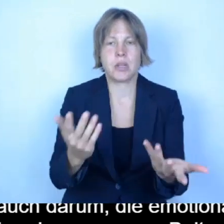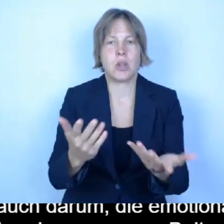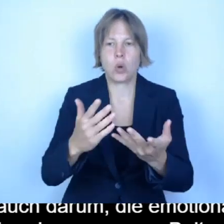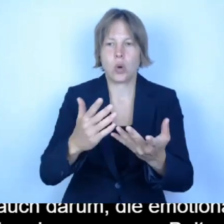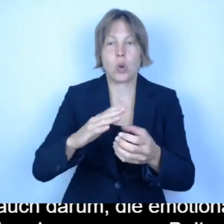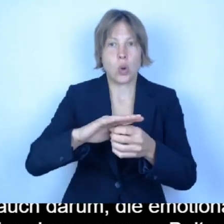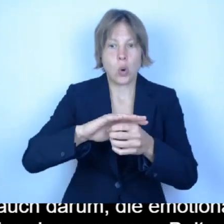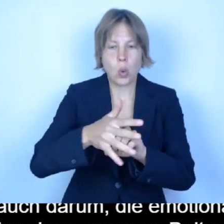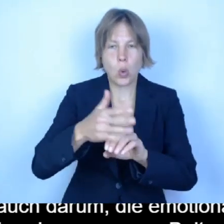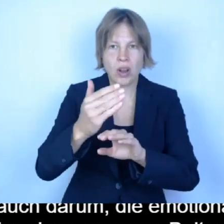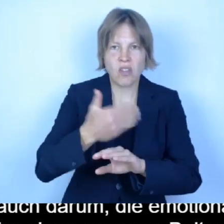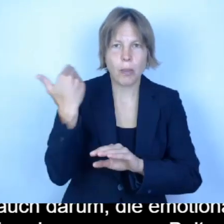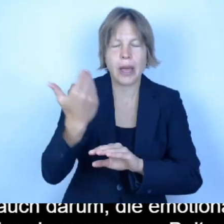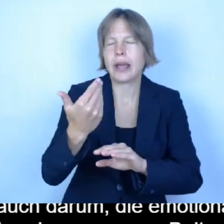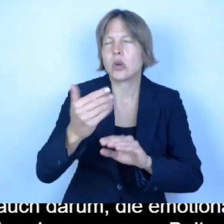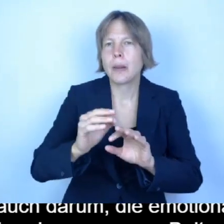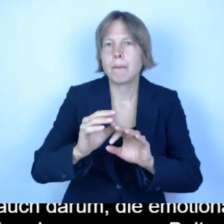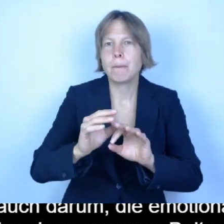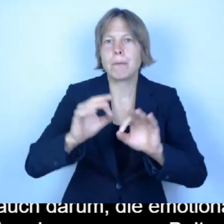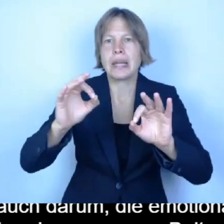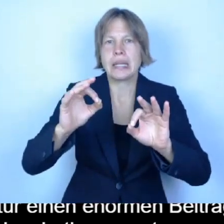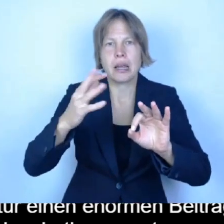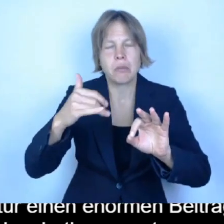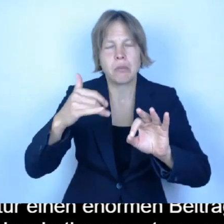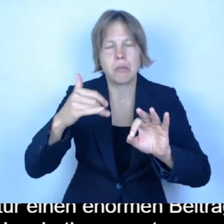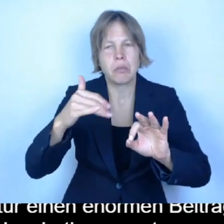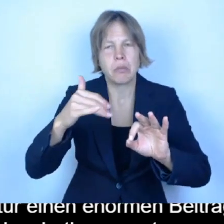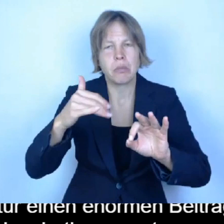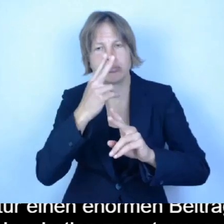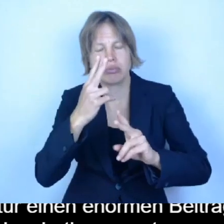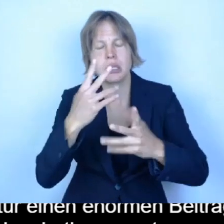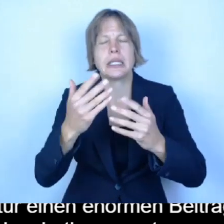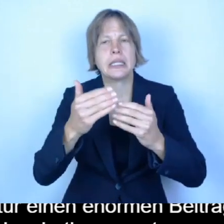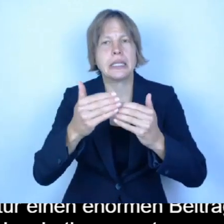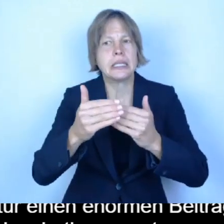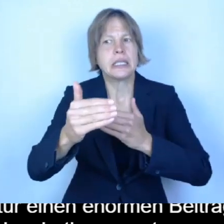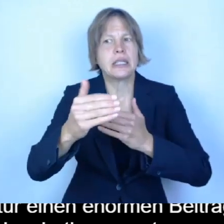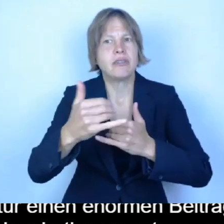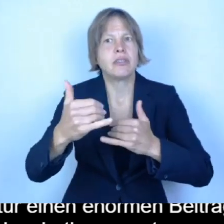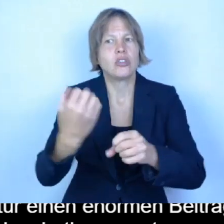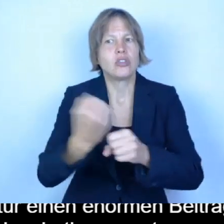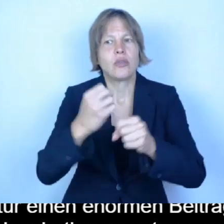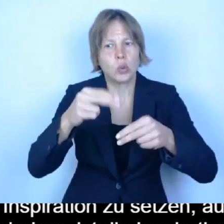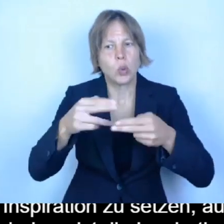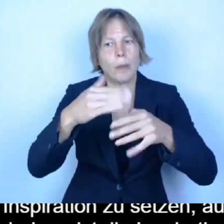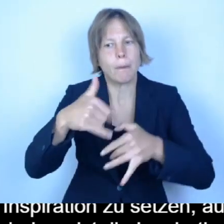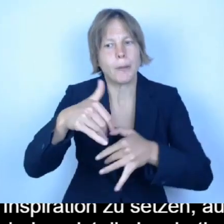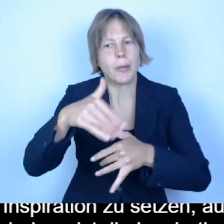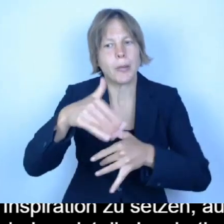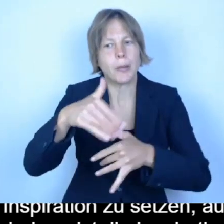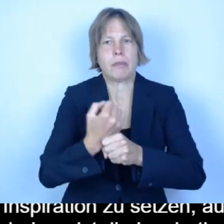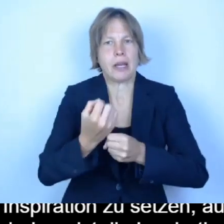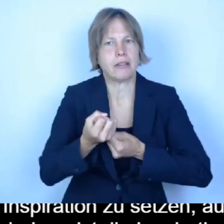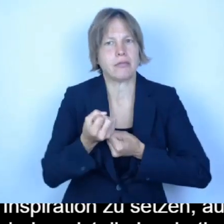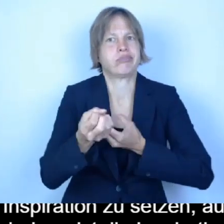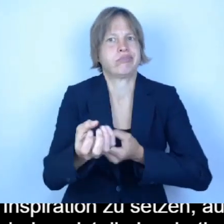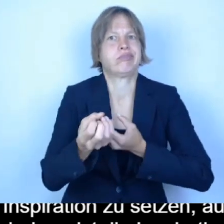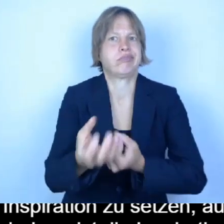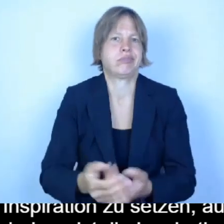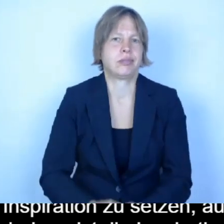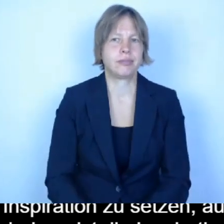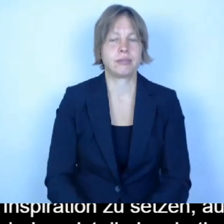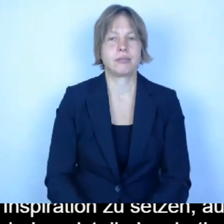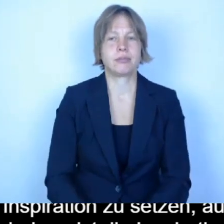leichter werden, um dies zu zeigen. Wir haben uns deswegen letzte Woche auch mit Kulturschaffenden aus allen